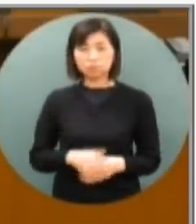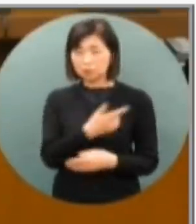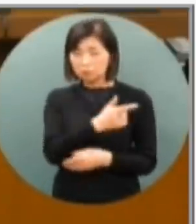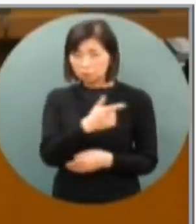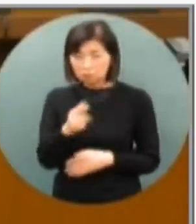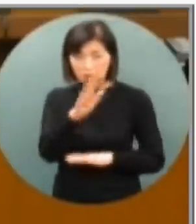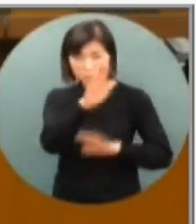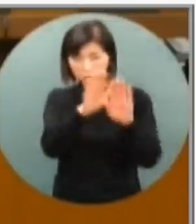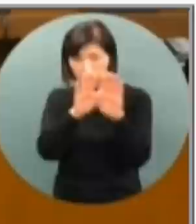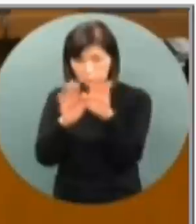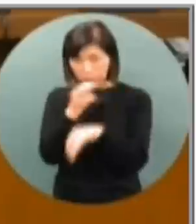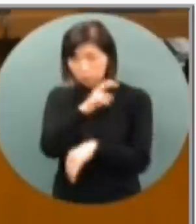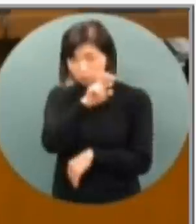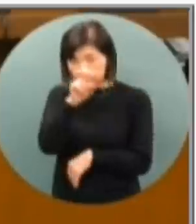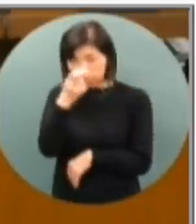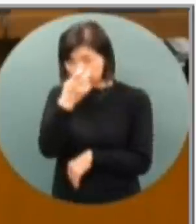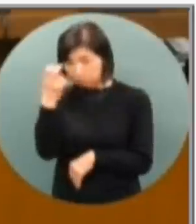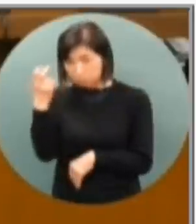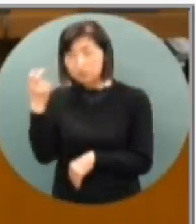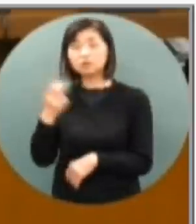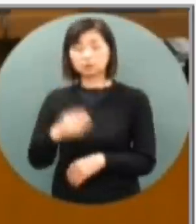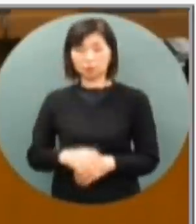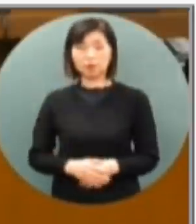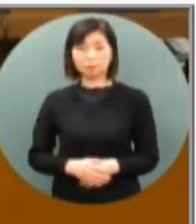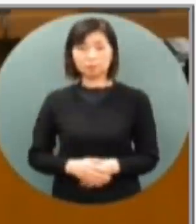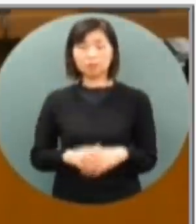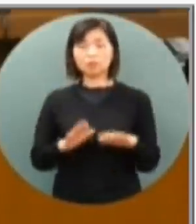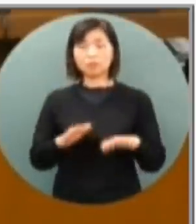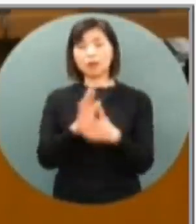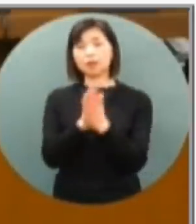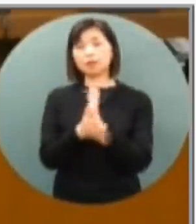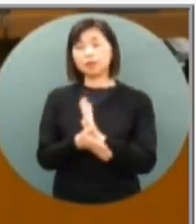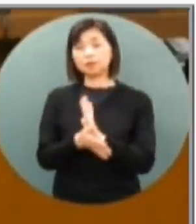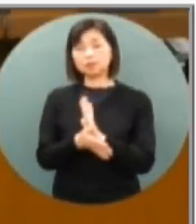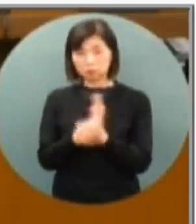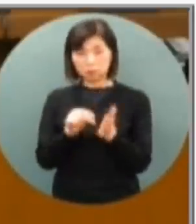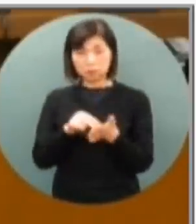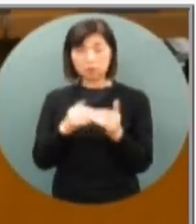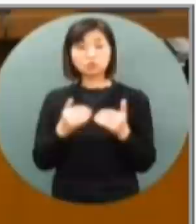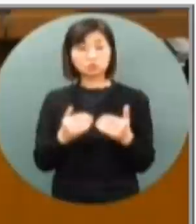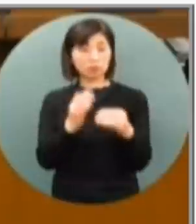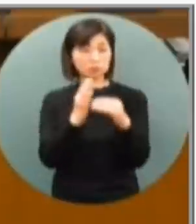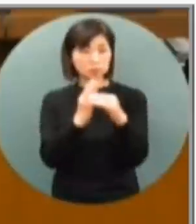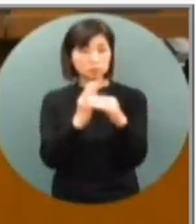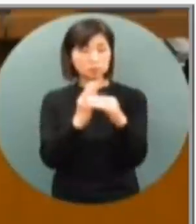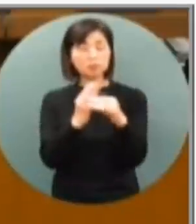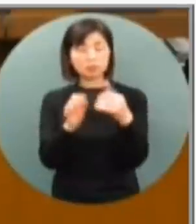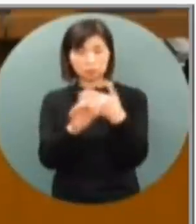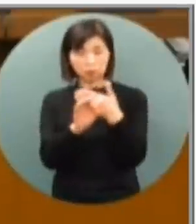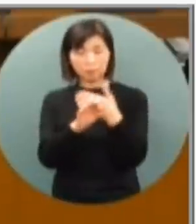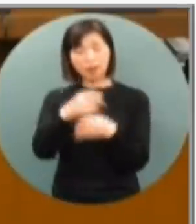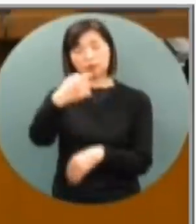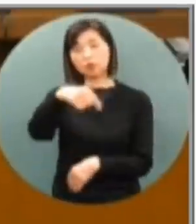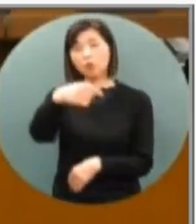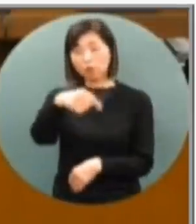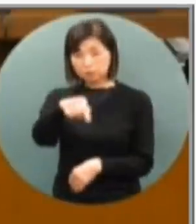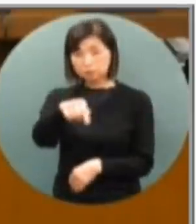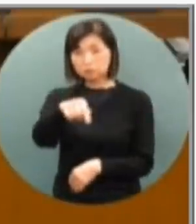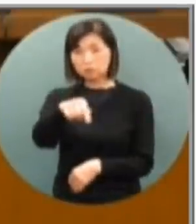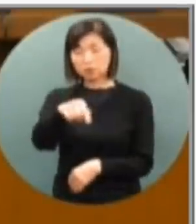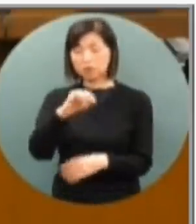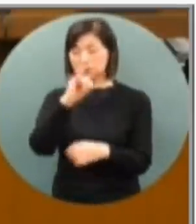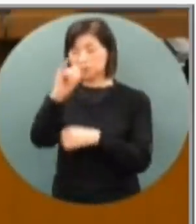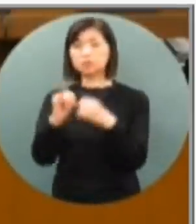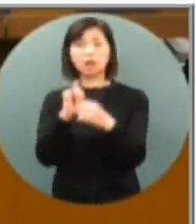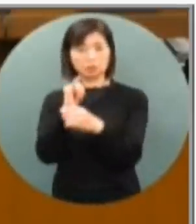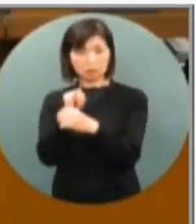査であるとかですね、また私どもで今進めています教育のことであるとか、それからこうしたインターネット